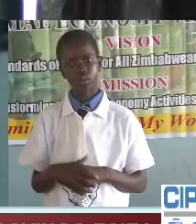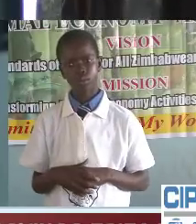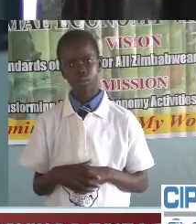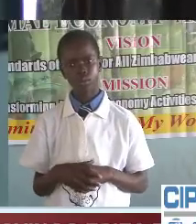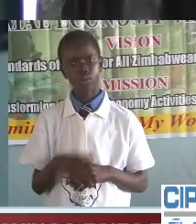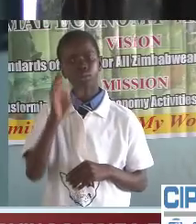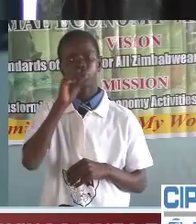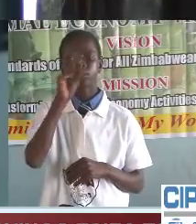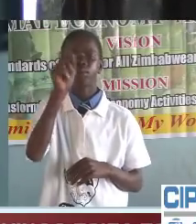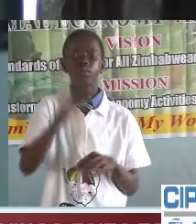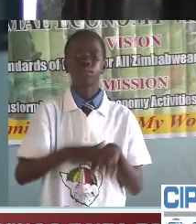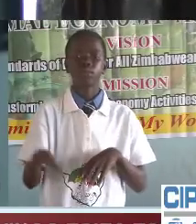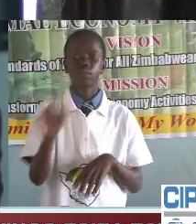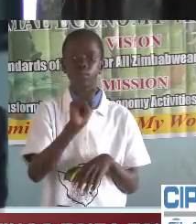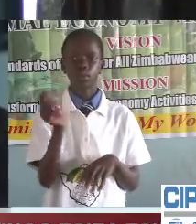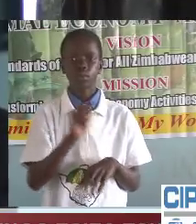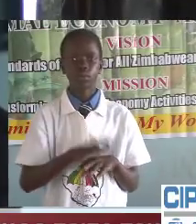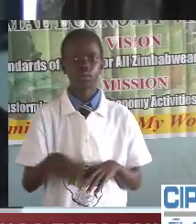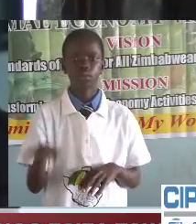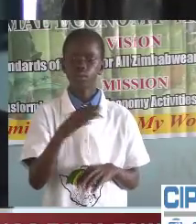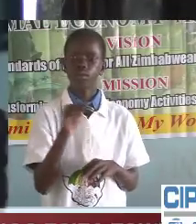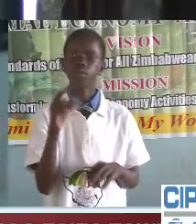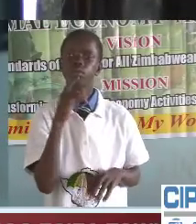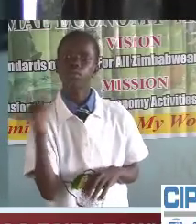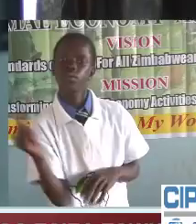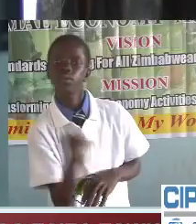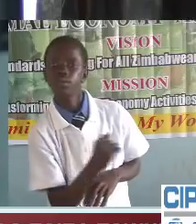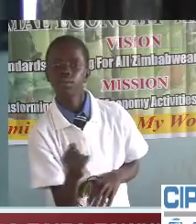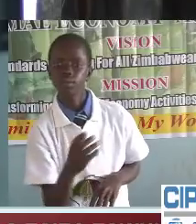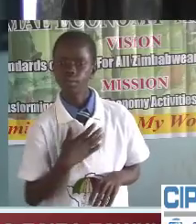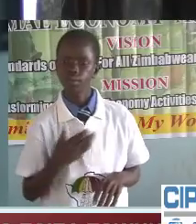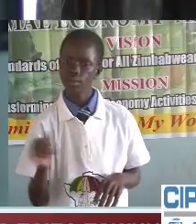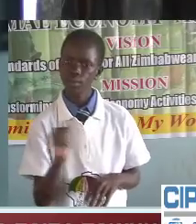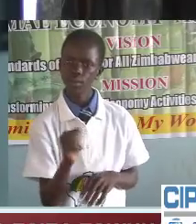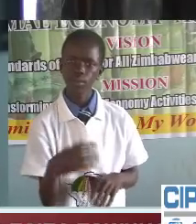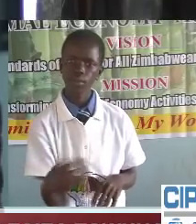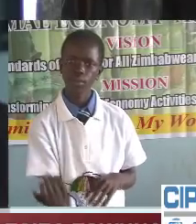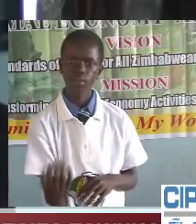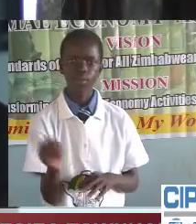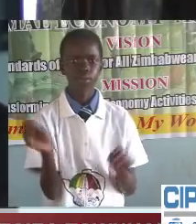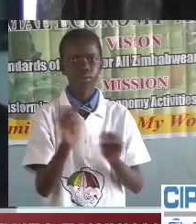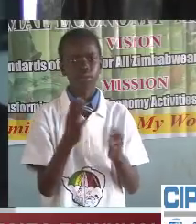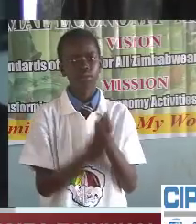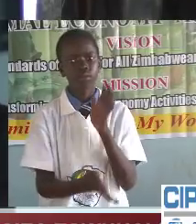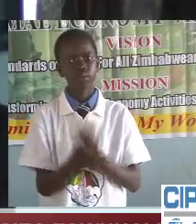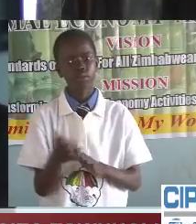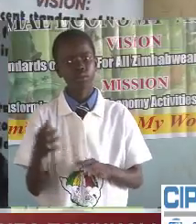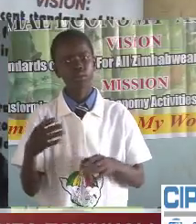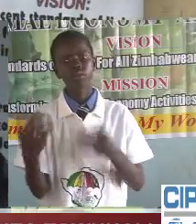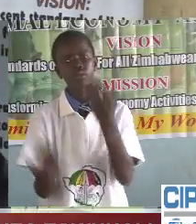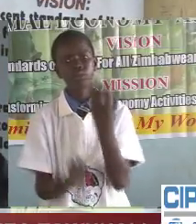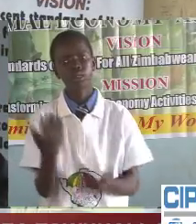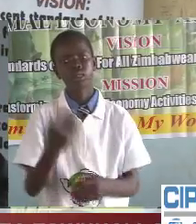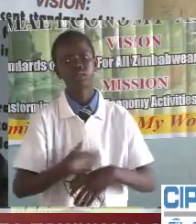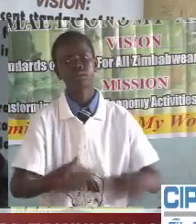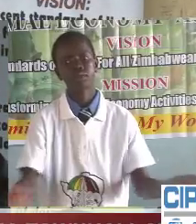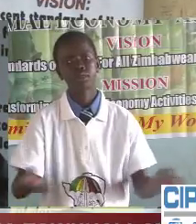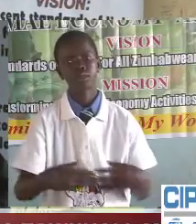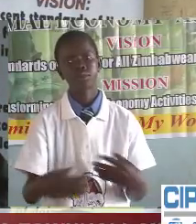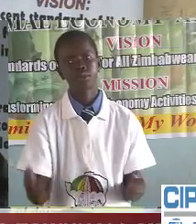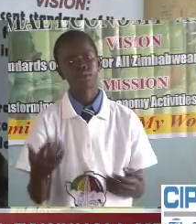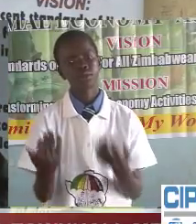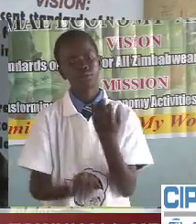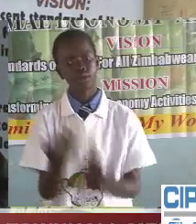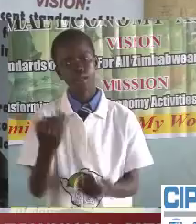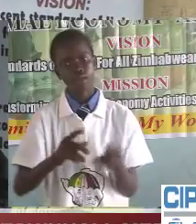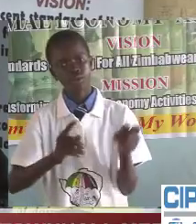kuenda kuzvikoro. Tinana mbuya ma-old aged vane vakarasikirwa nevana vavo